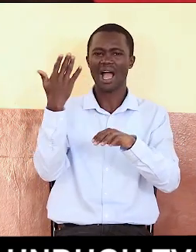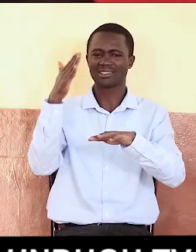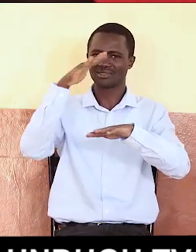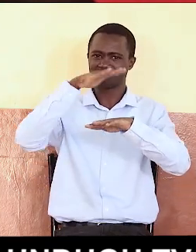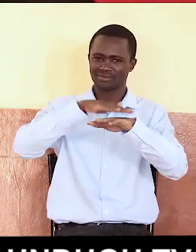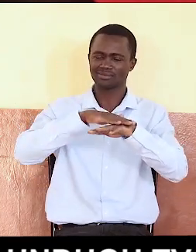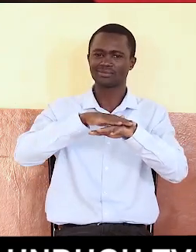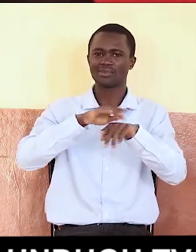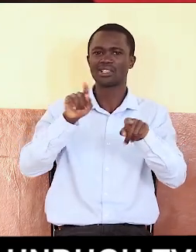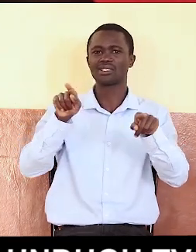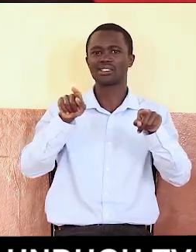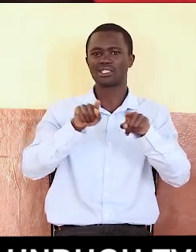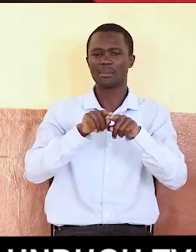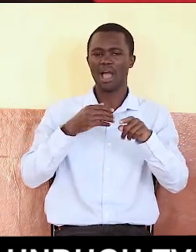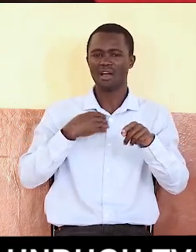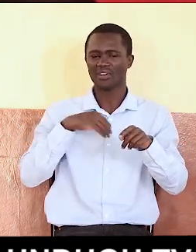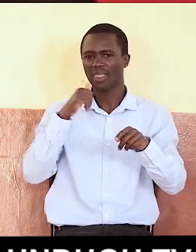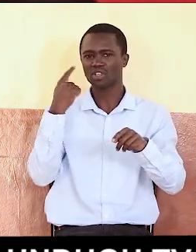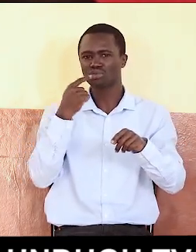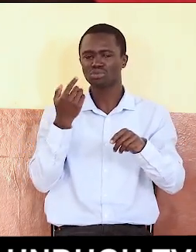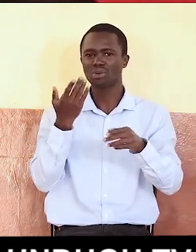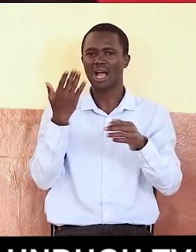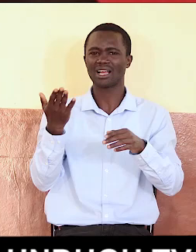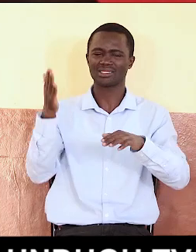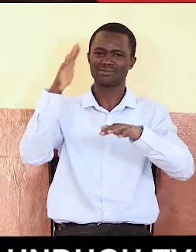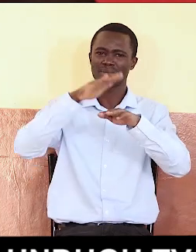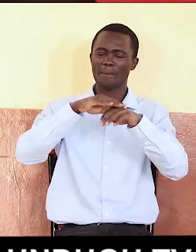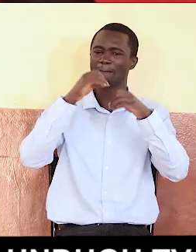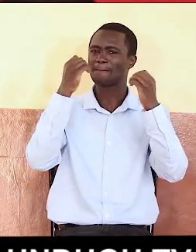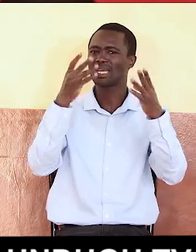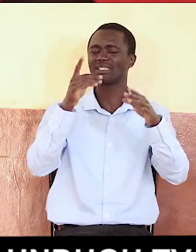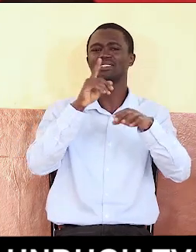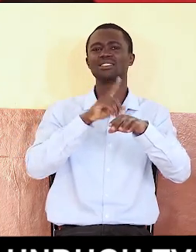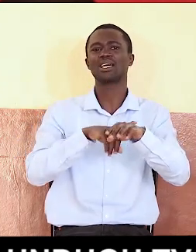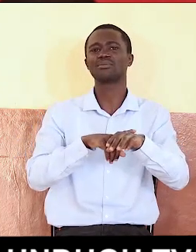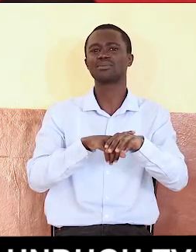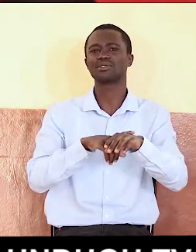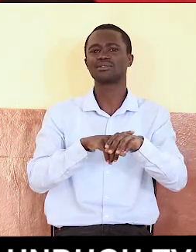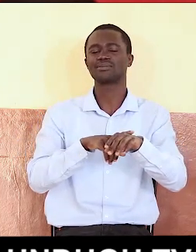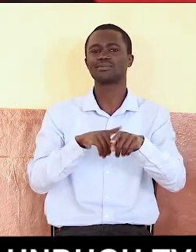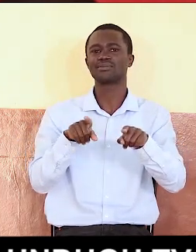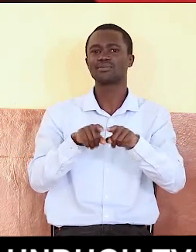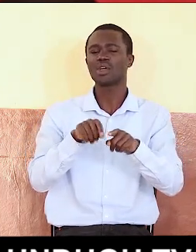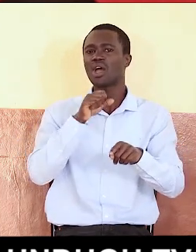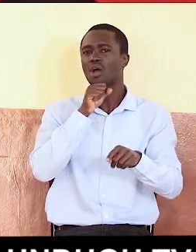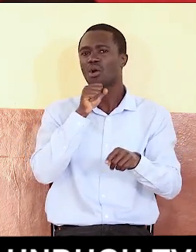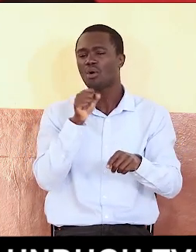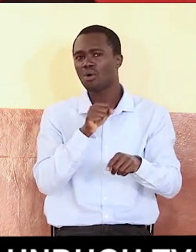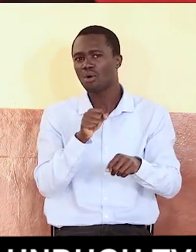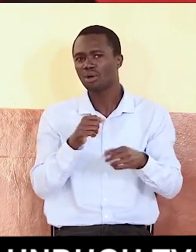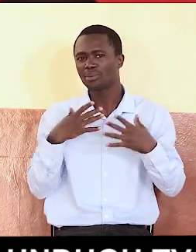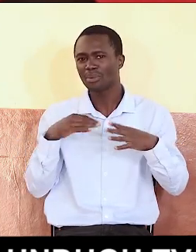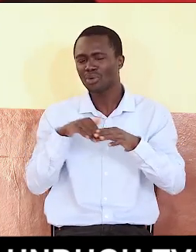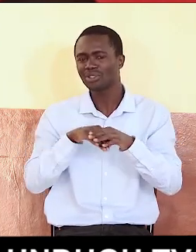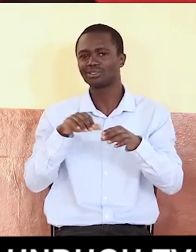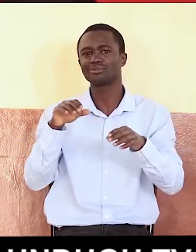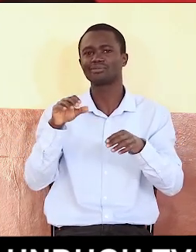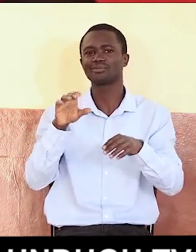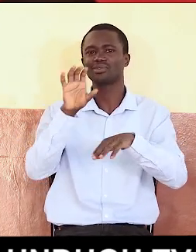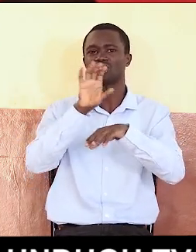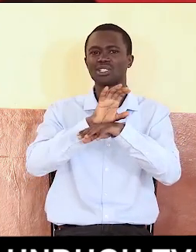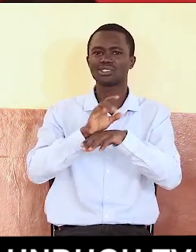hayo, kuna wengine wamewekelewa mikono mara nyingi. Kama wazee wa kanisa wanapokea ya